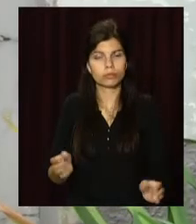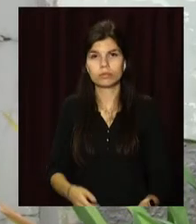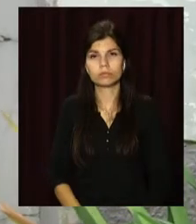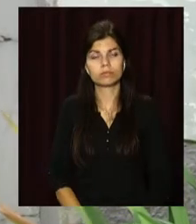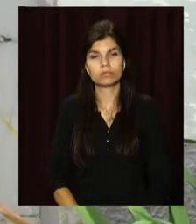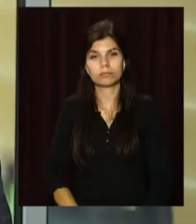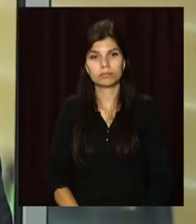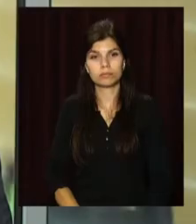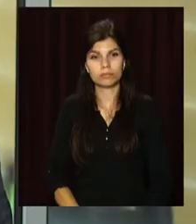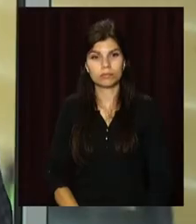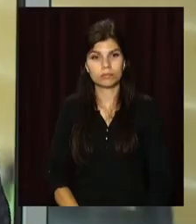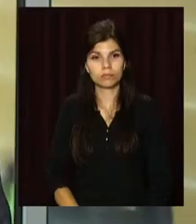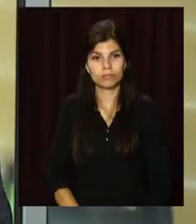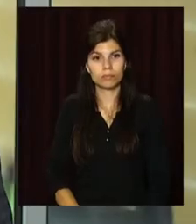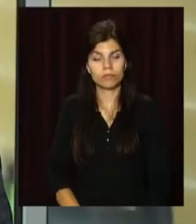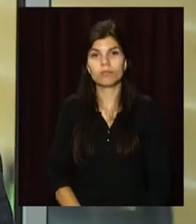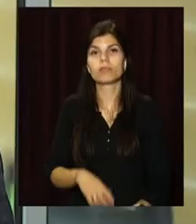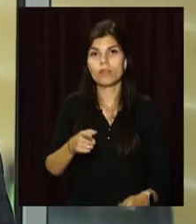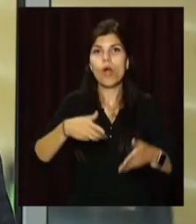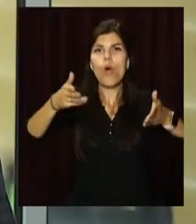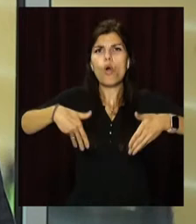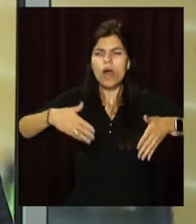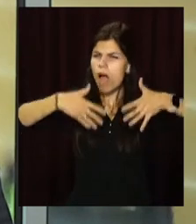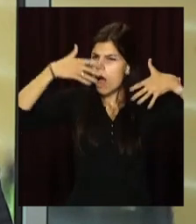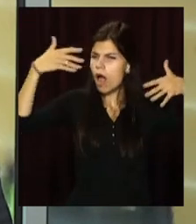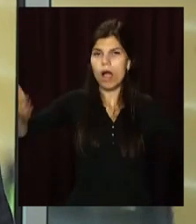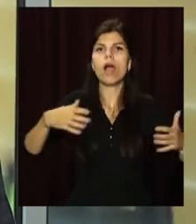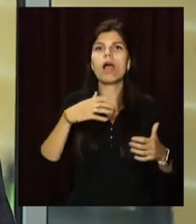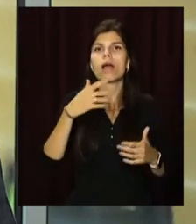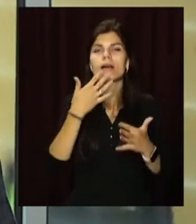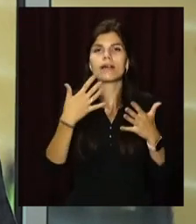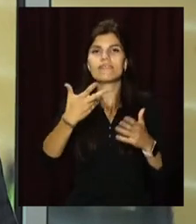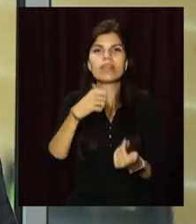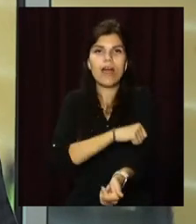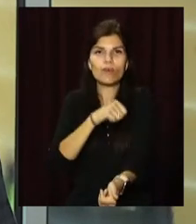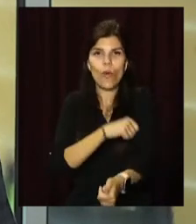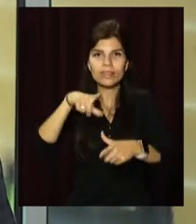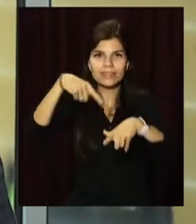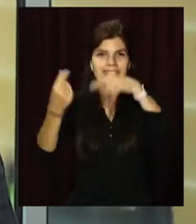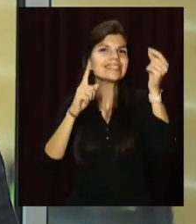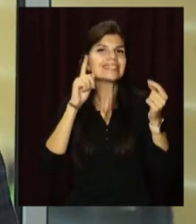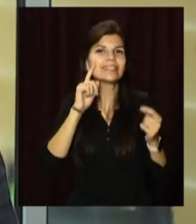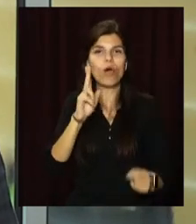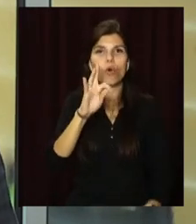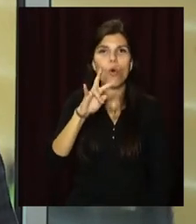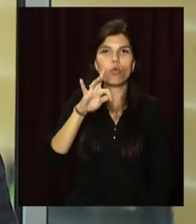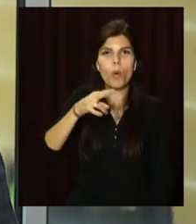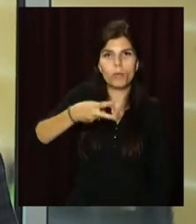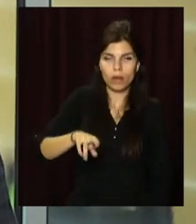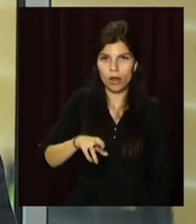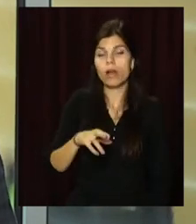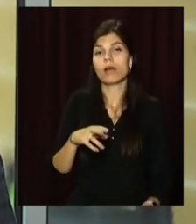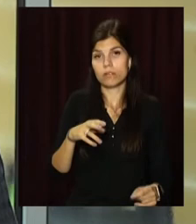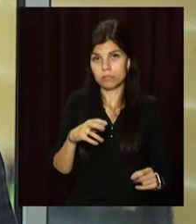«Відкритий». Цілий город коноплі знайшли правоохоронці у Кривому Розі. Майже сотню двометрових нарковмісних